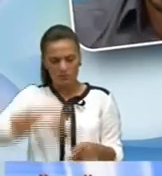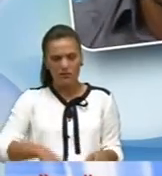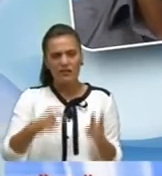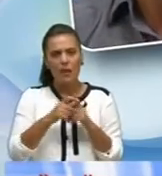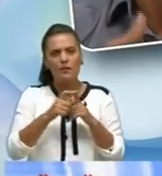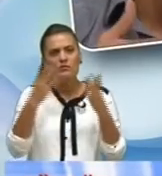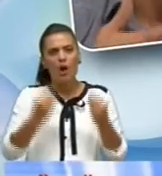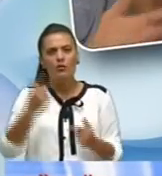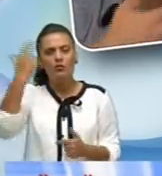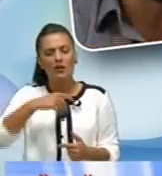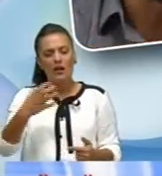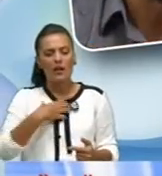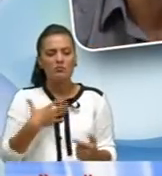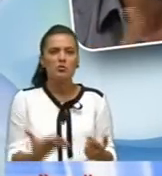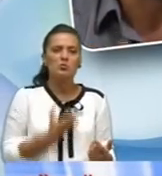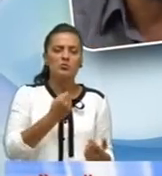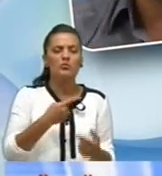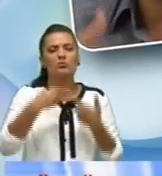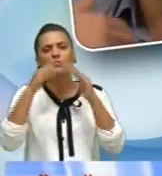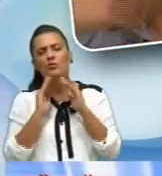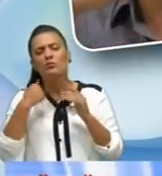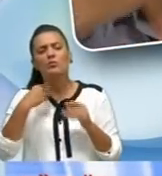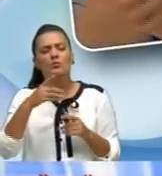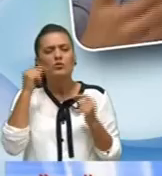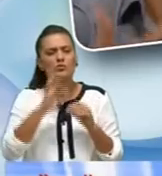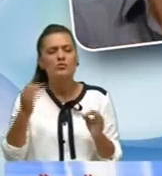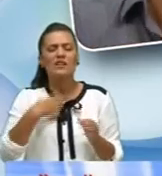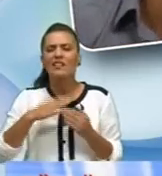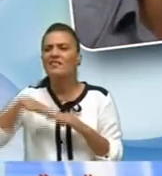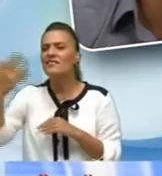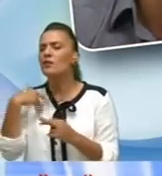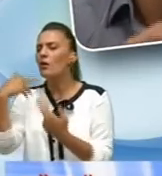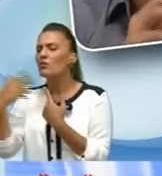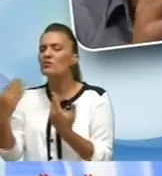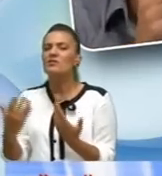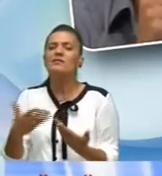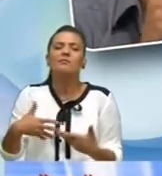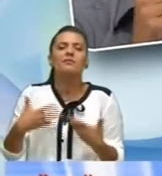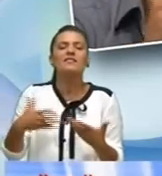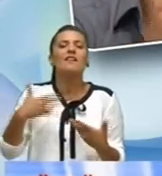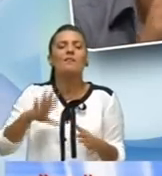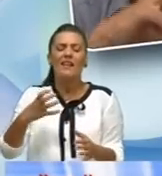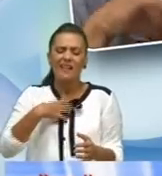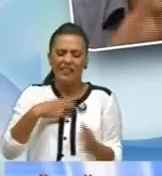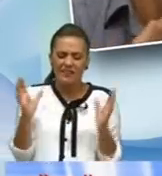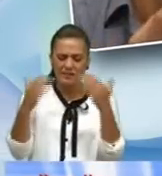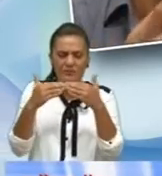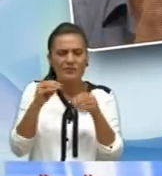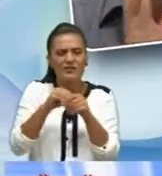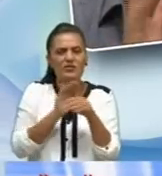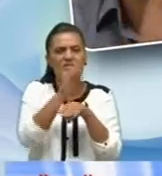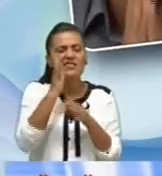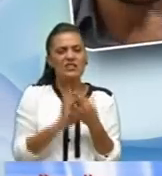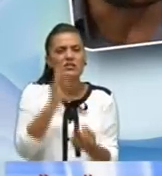dönüyor. Yani artık benim mizacım üzüntülü, mutsuz, kendini fazla dışarıya açmaktan hoşlanmayan, alıngan, kendi kabuğunda yaşayan kişi